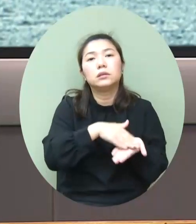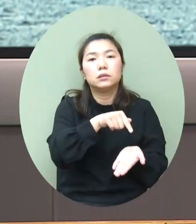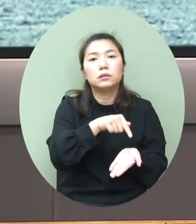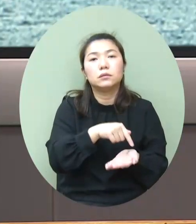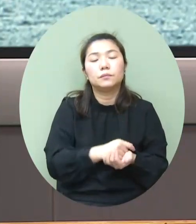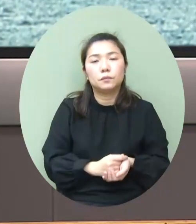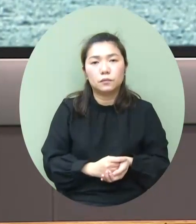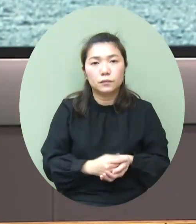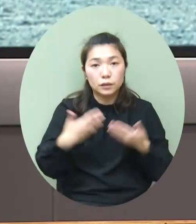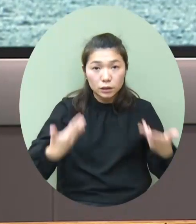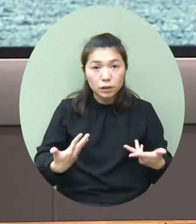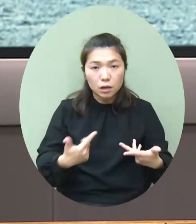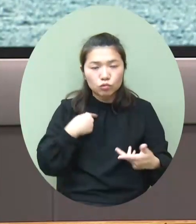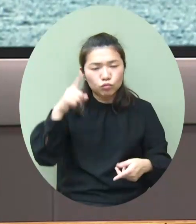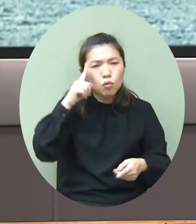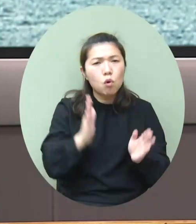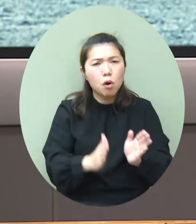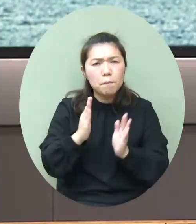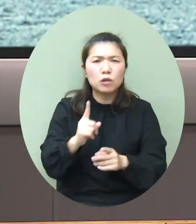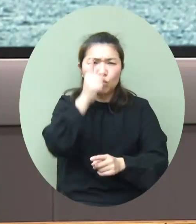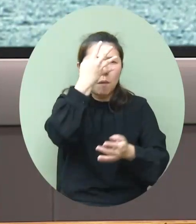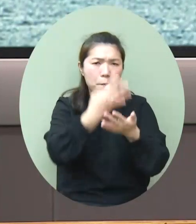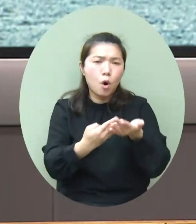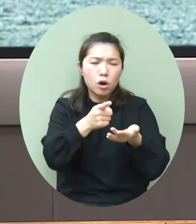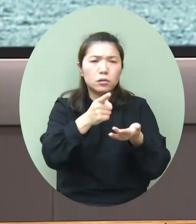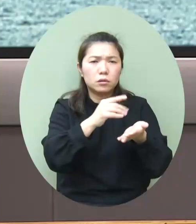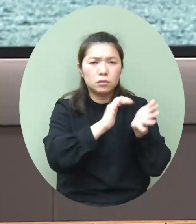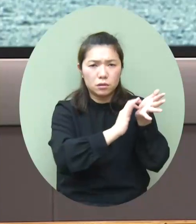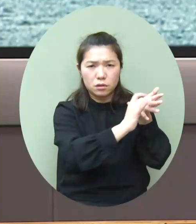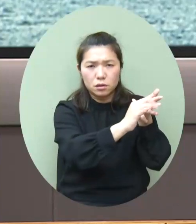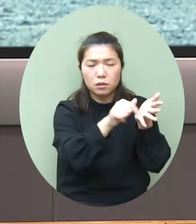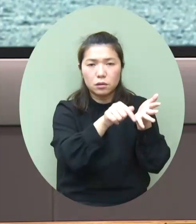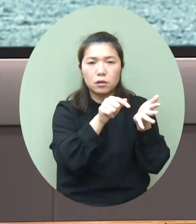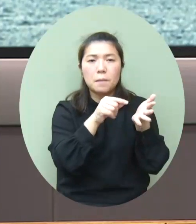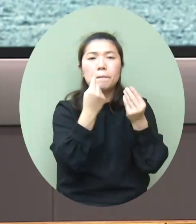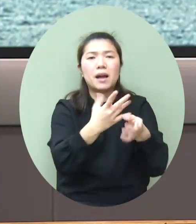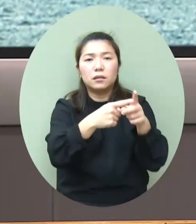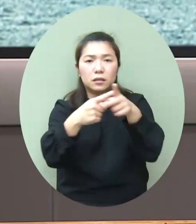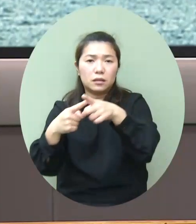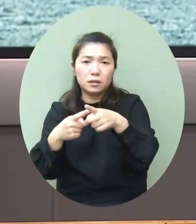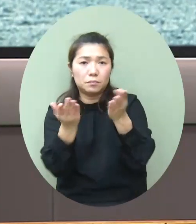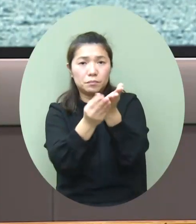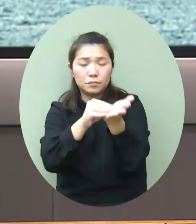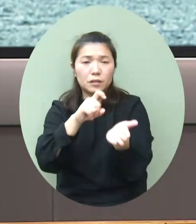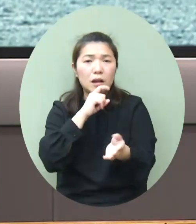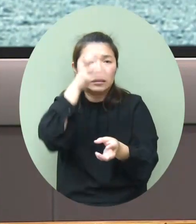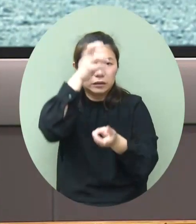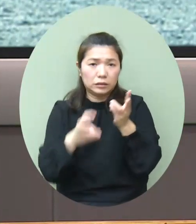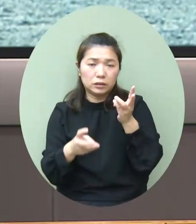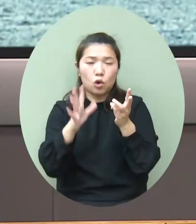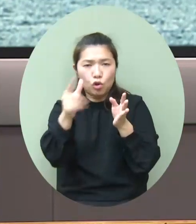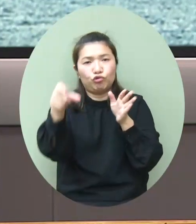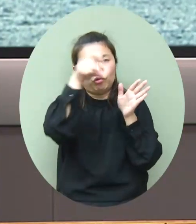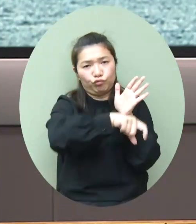这是快速测试阳性要做的事。我们现在筹备网上的平台，让这一类的